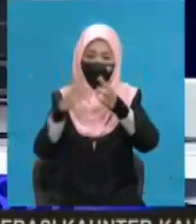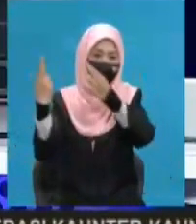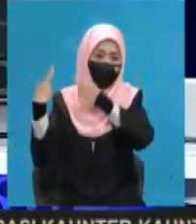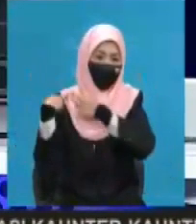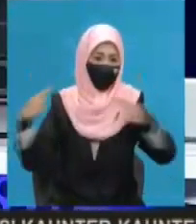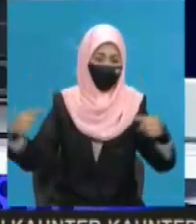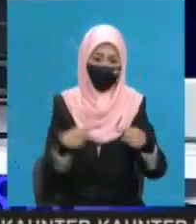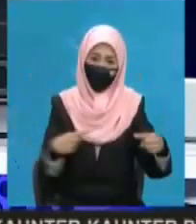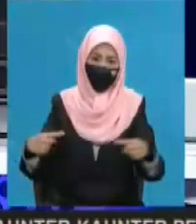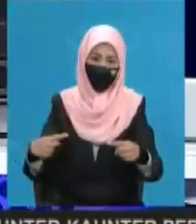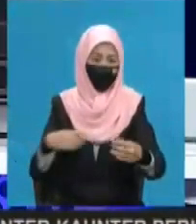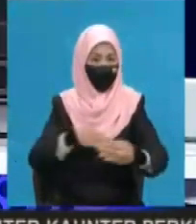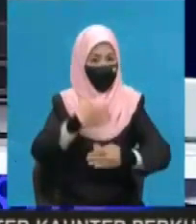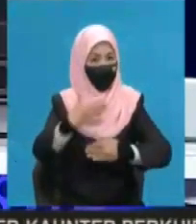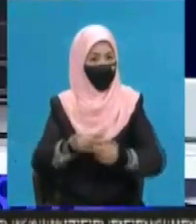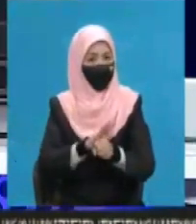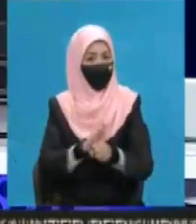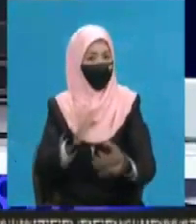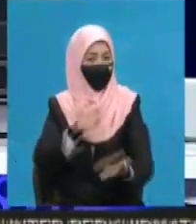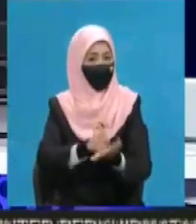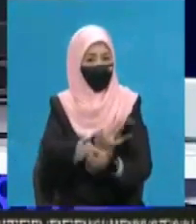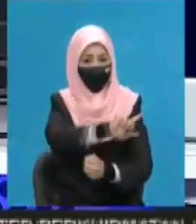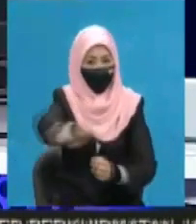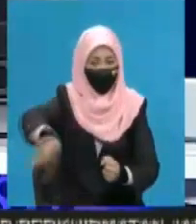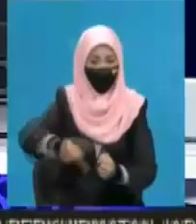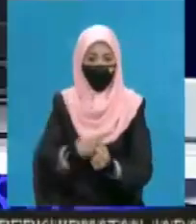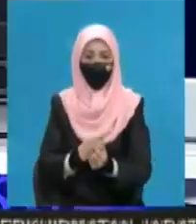persaingan dalam pemulihan ekonomi serantau